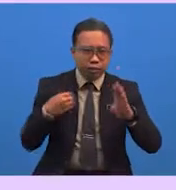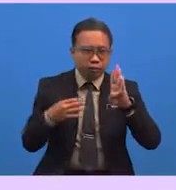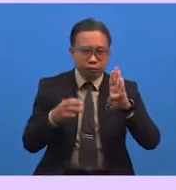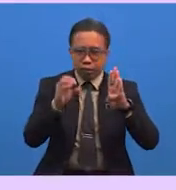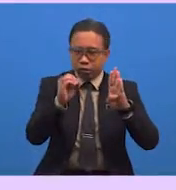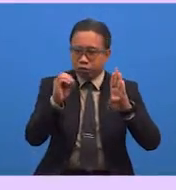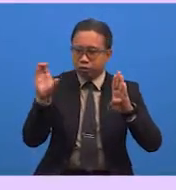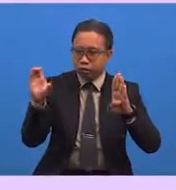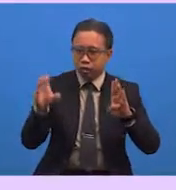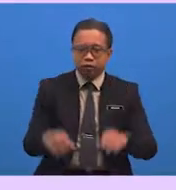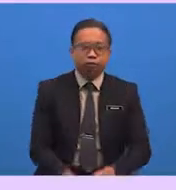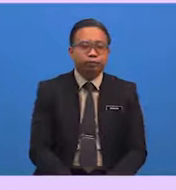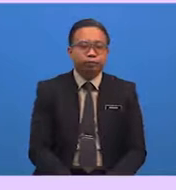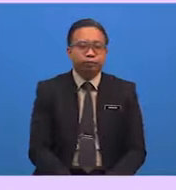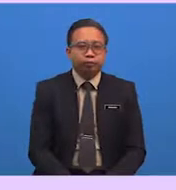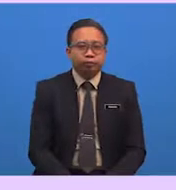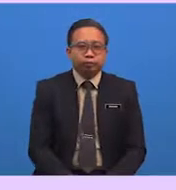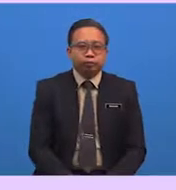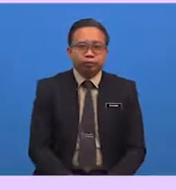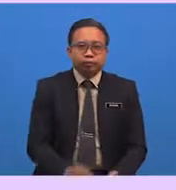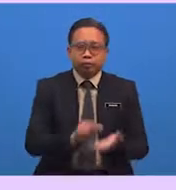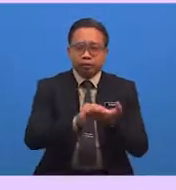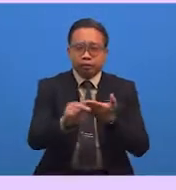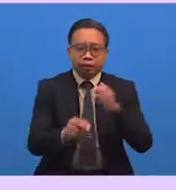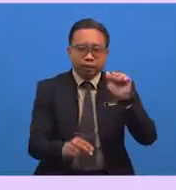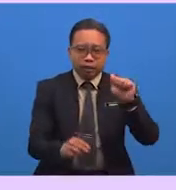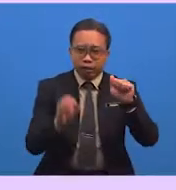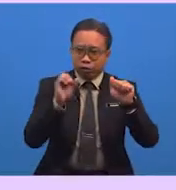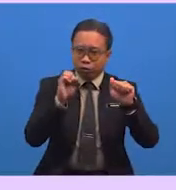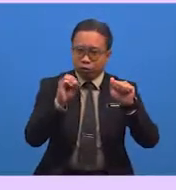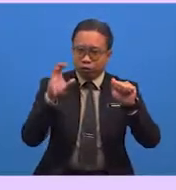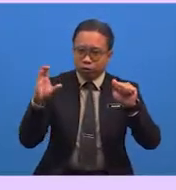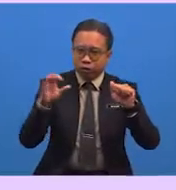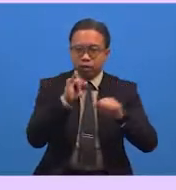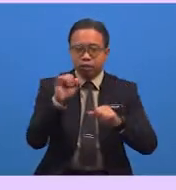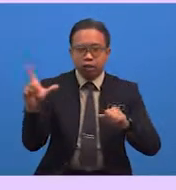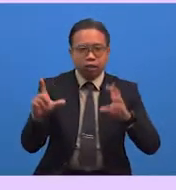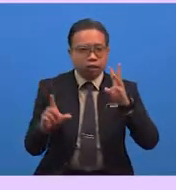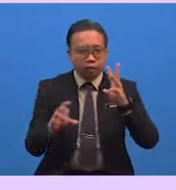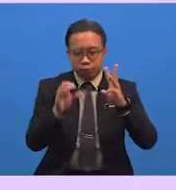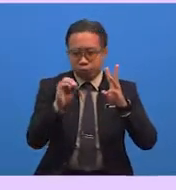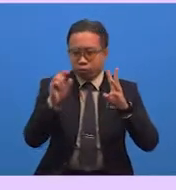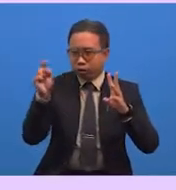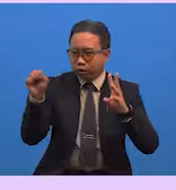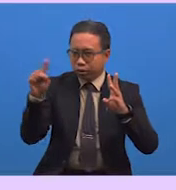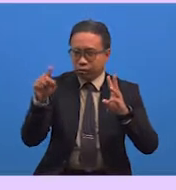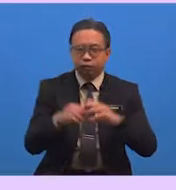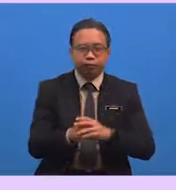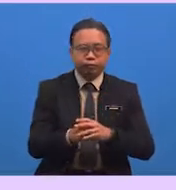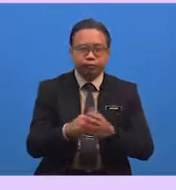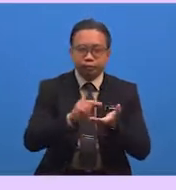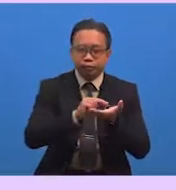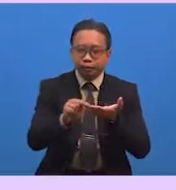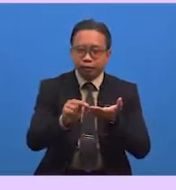BOC. Nilai sudut AOC ialah 60 darjah. Manakala